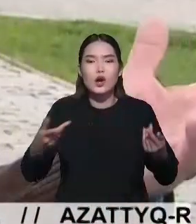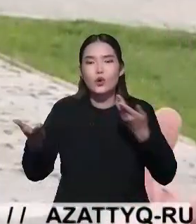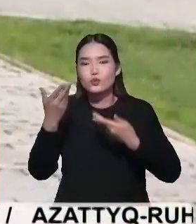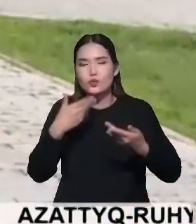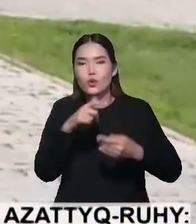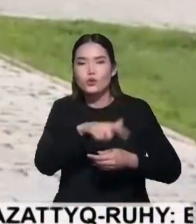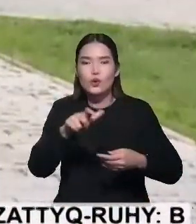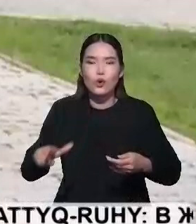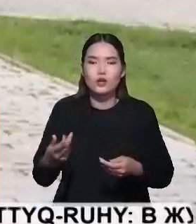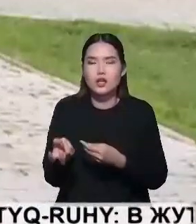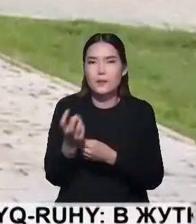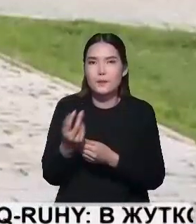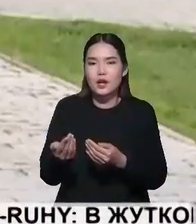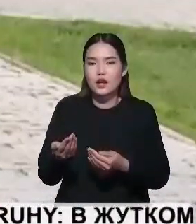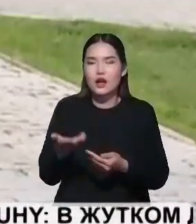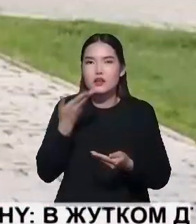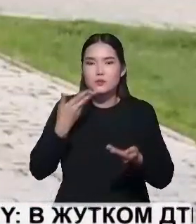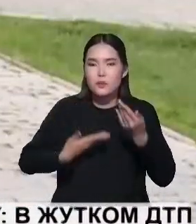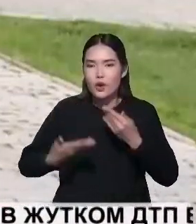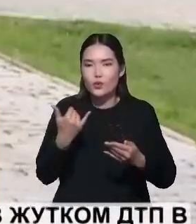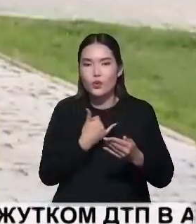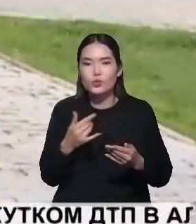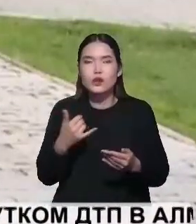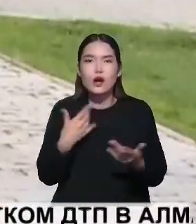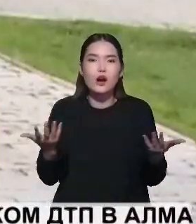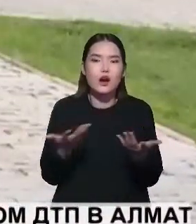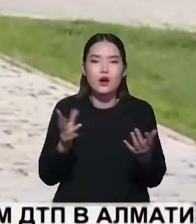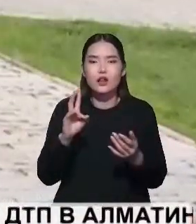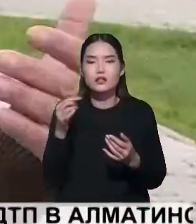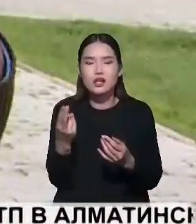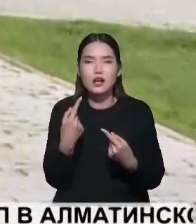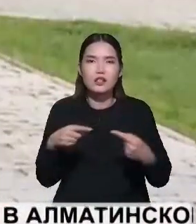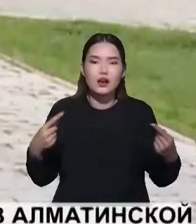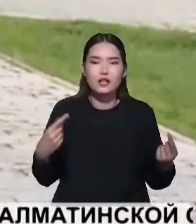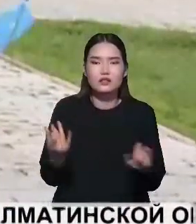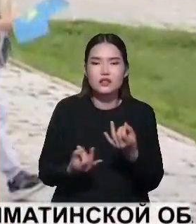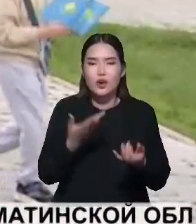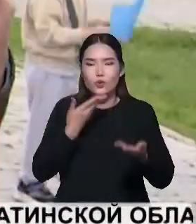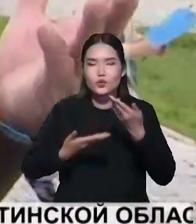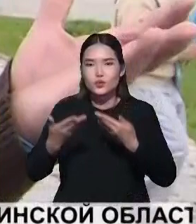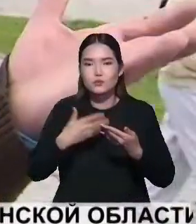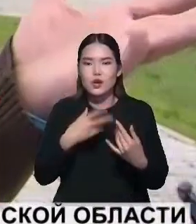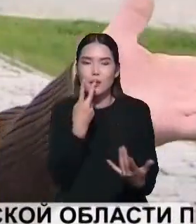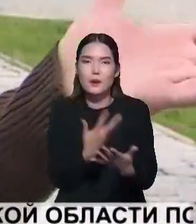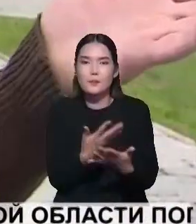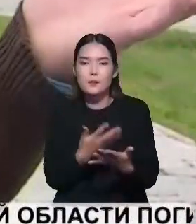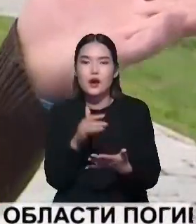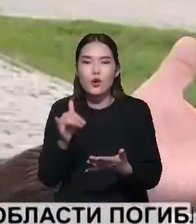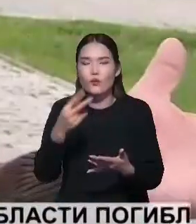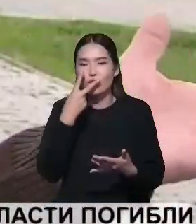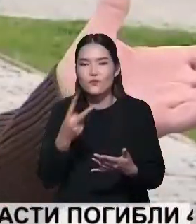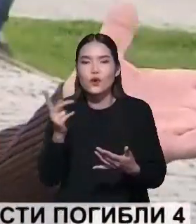народа подходят к нам, спрашивают. И мы рассказываем о нашей стране. Мы показываем себя. А они видят, что вот